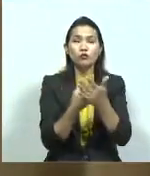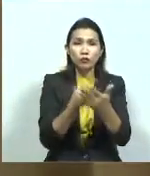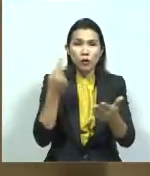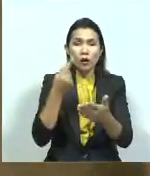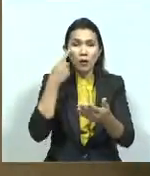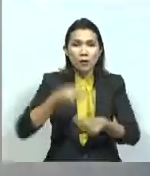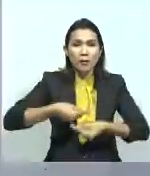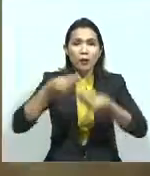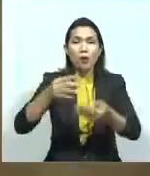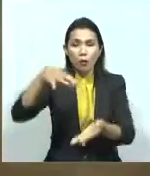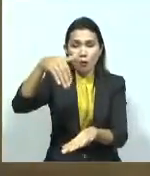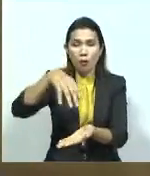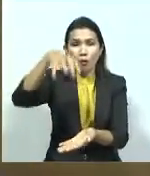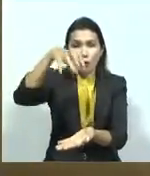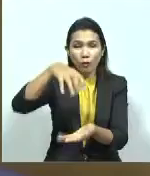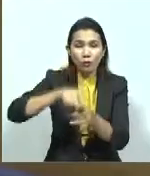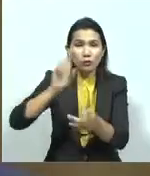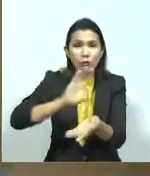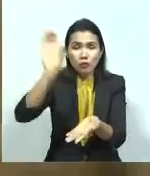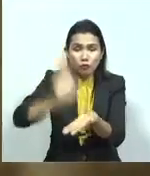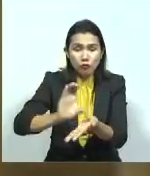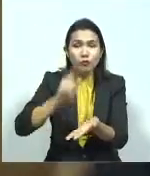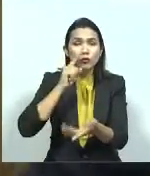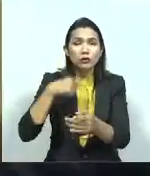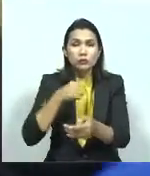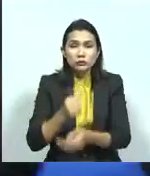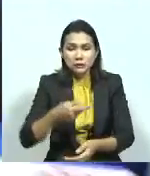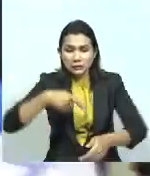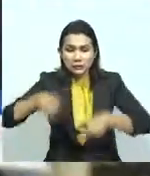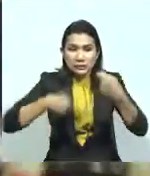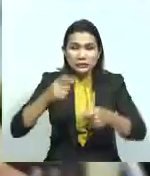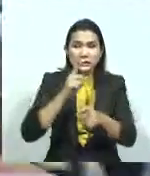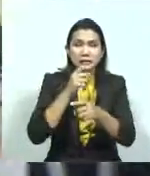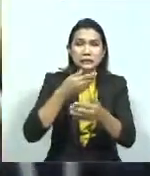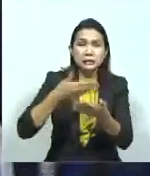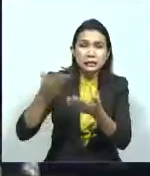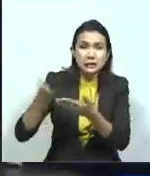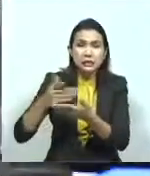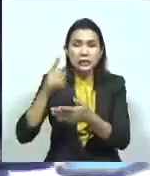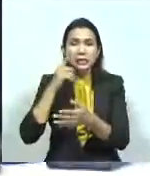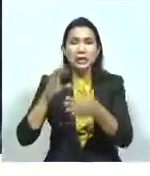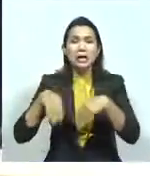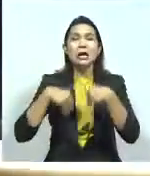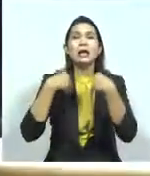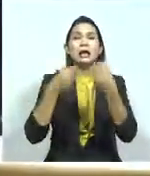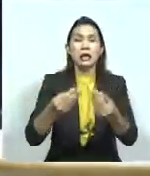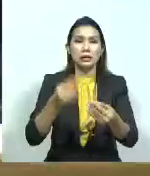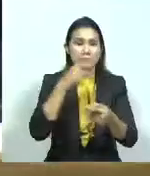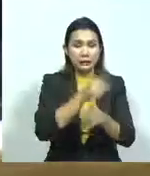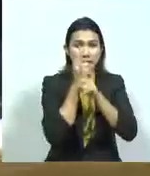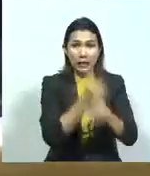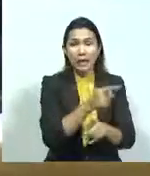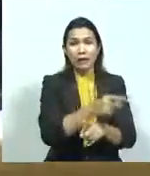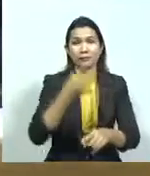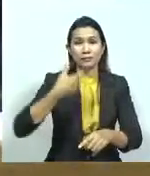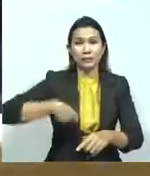อนำไปเป็นกองทุนในการใช้จ่ายเพื่อติดตามบังคับคดีให้ได้รับชดใช้เงินตาม